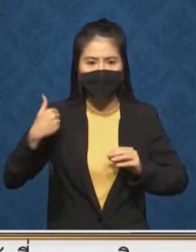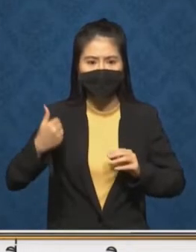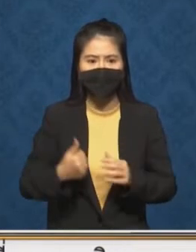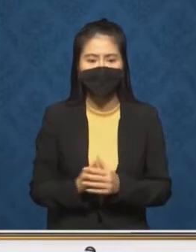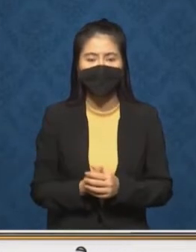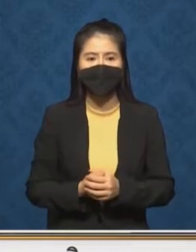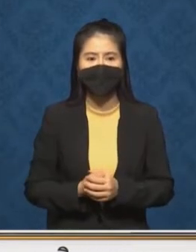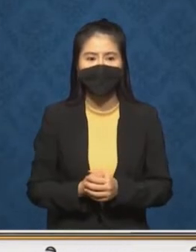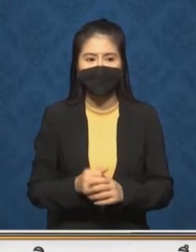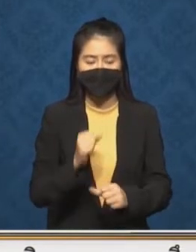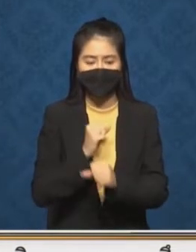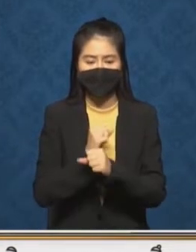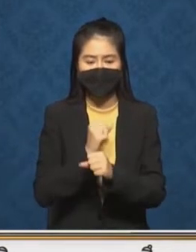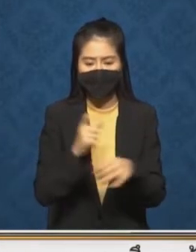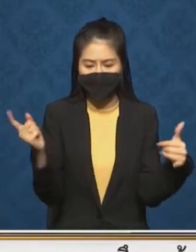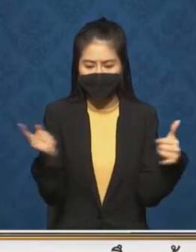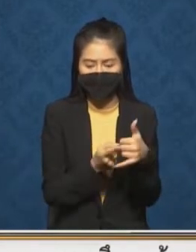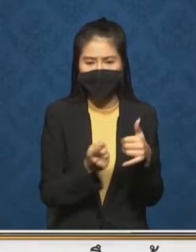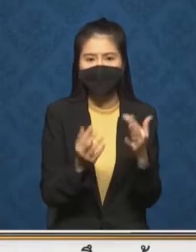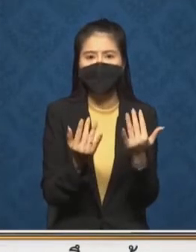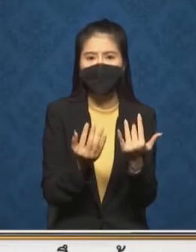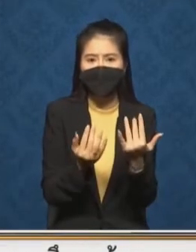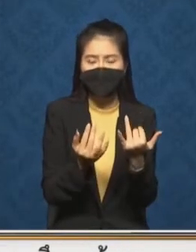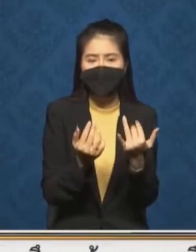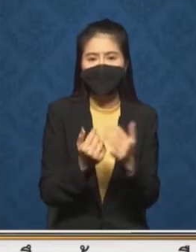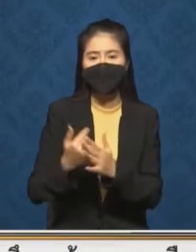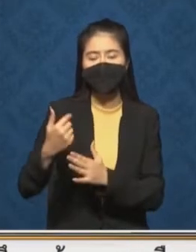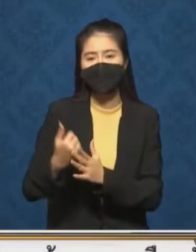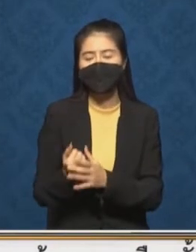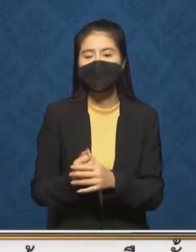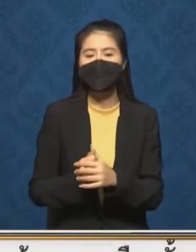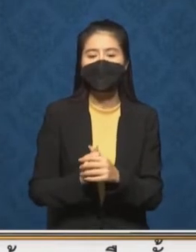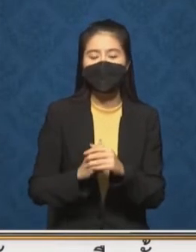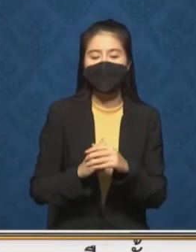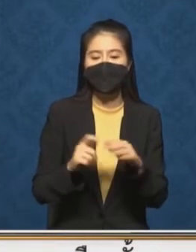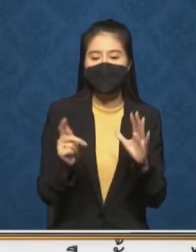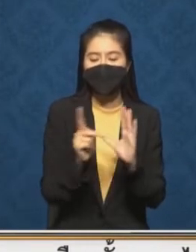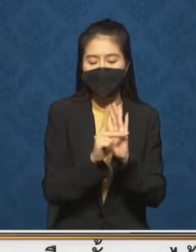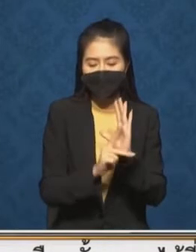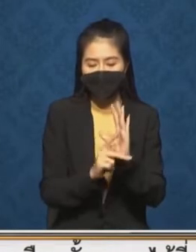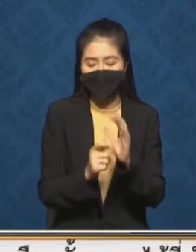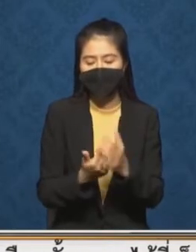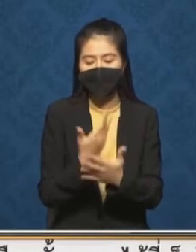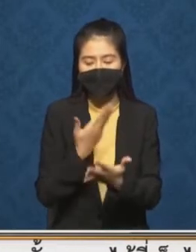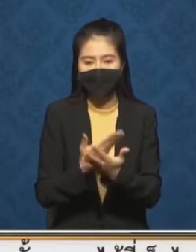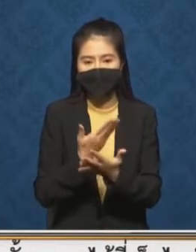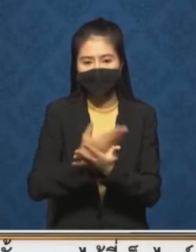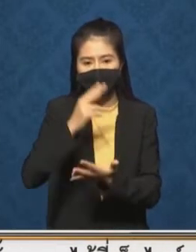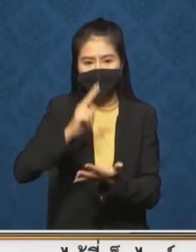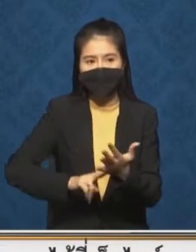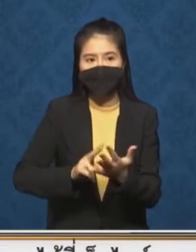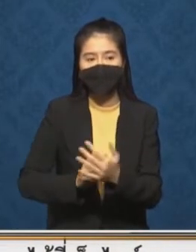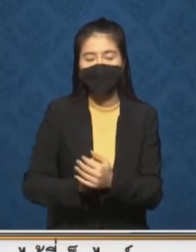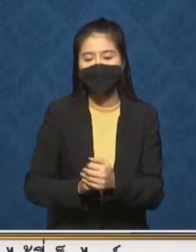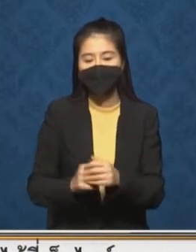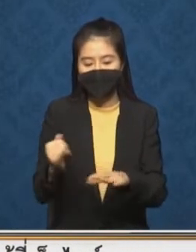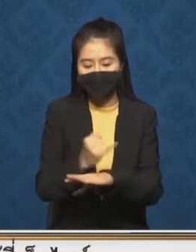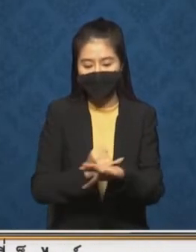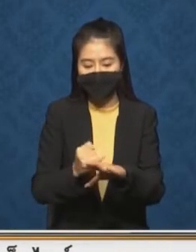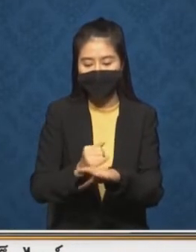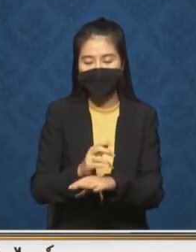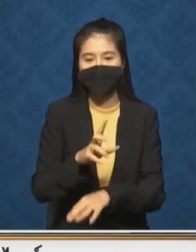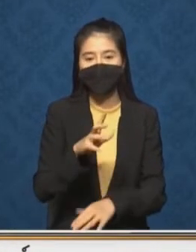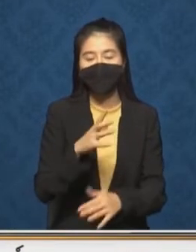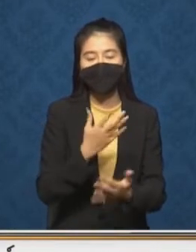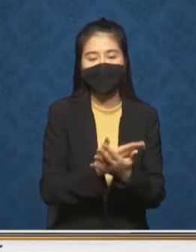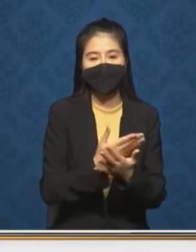จะได้รับโทษอย่มากคือรอรงอาญาและเสียคาปรับไล่ละ 60,000-70,000 บา